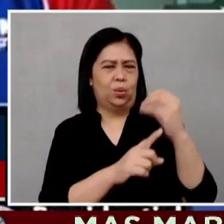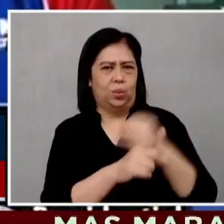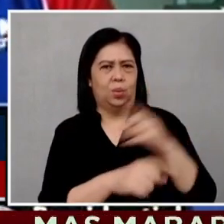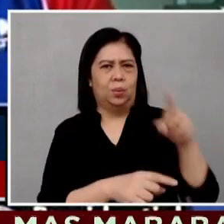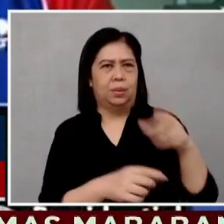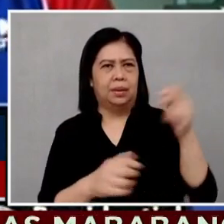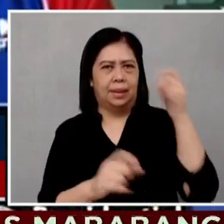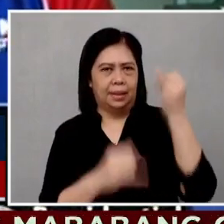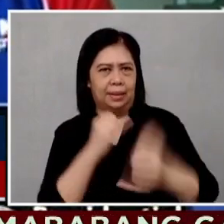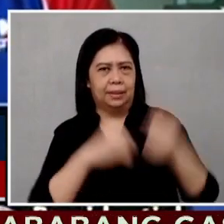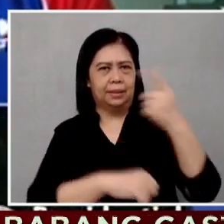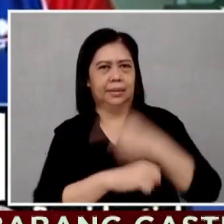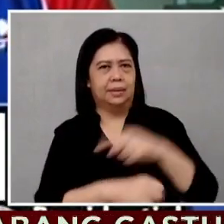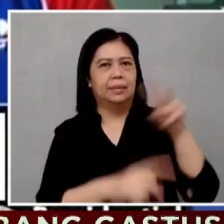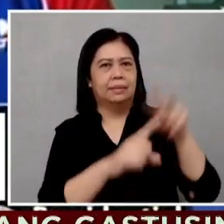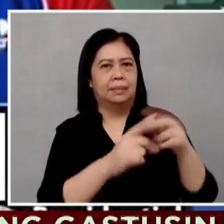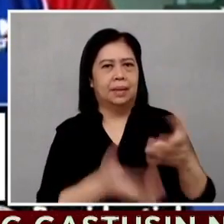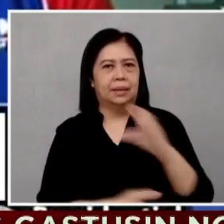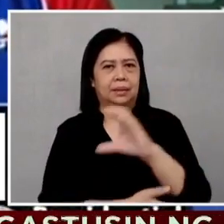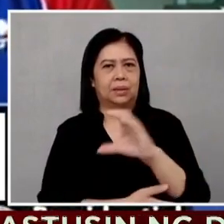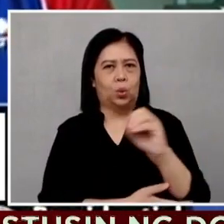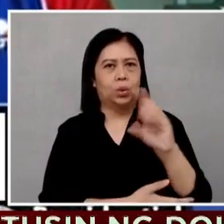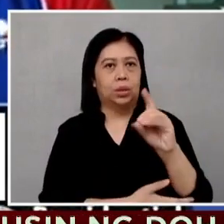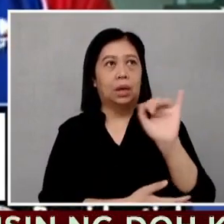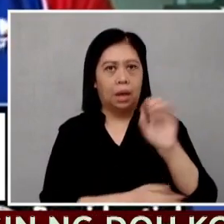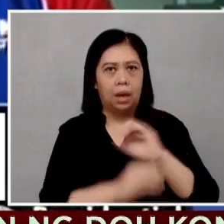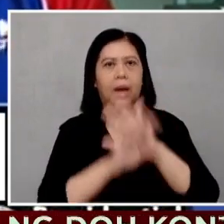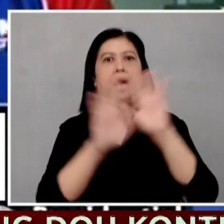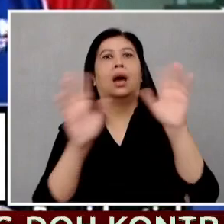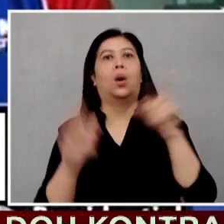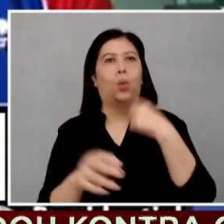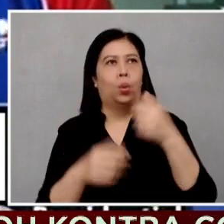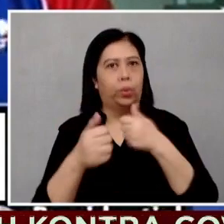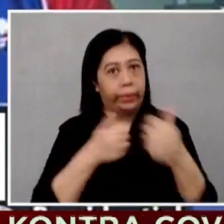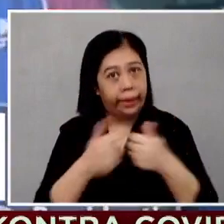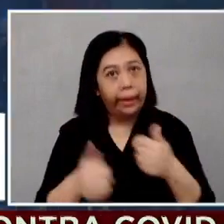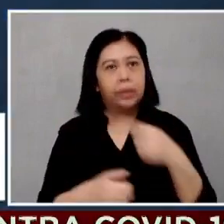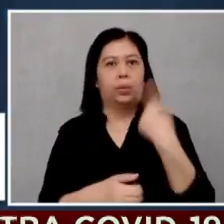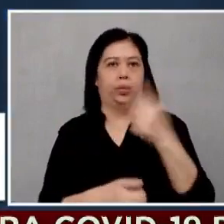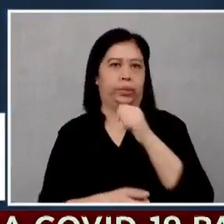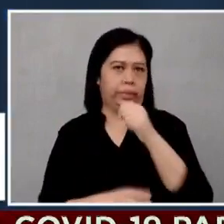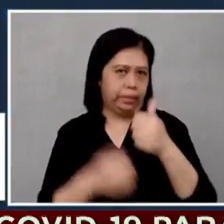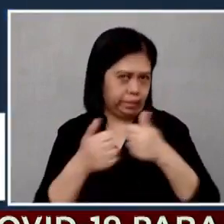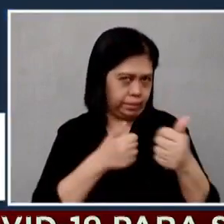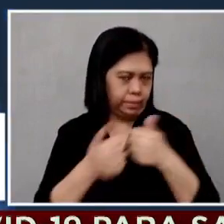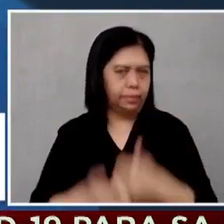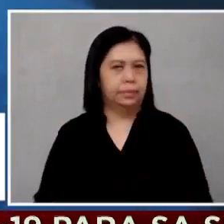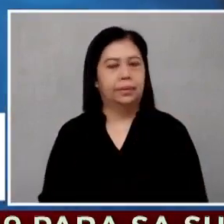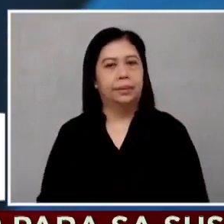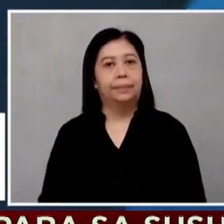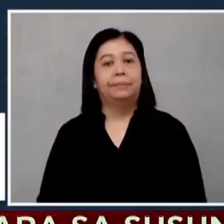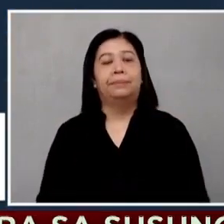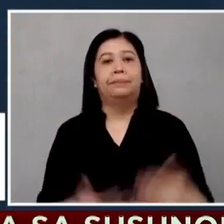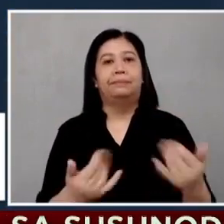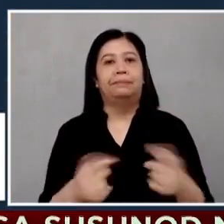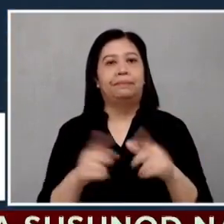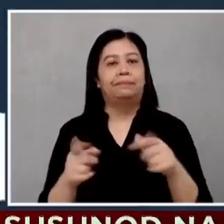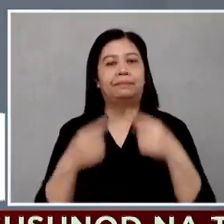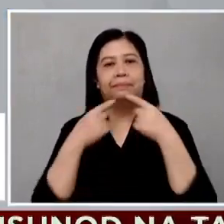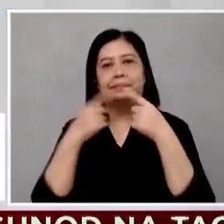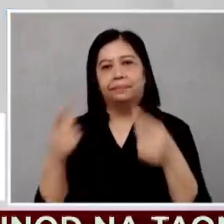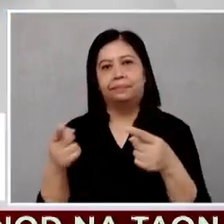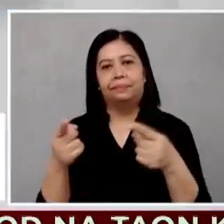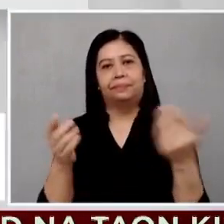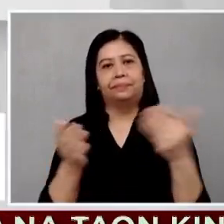certificate of candidacy, doon po tayo magkakaroon ng liwanag kung sinong tatakbo, kung sinong hindi tatakbo. Samantala sa kanyang pahayag, muli